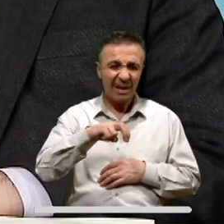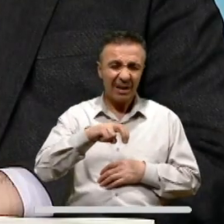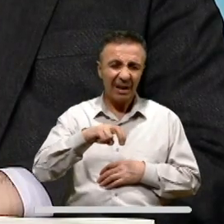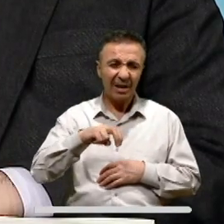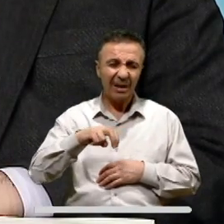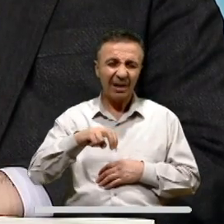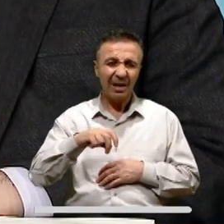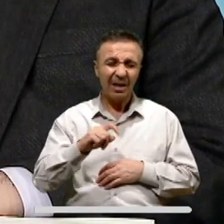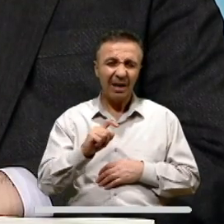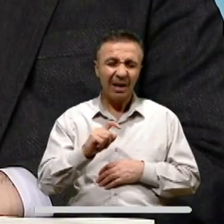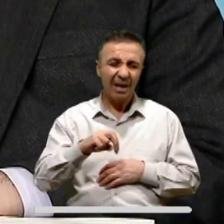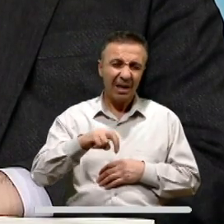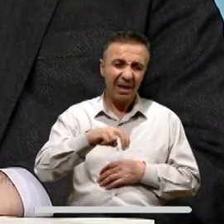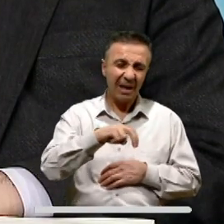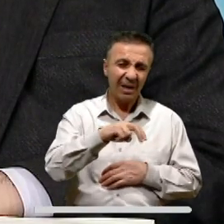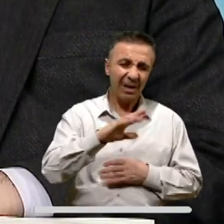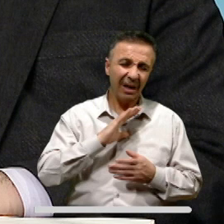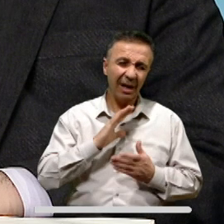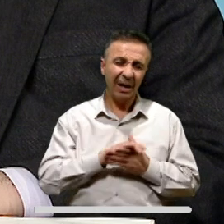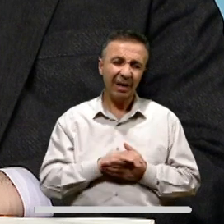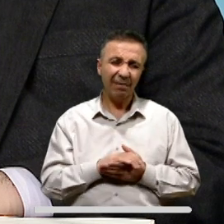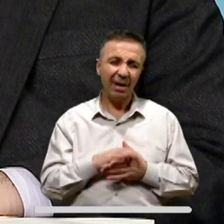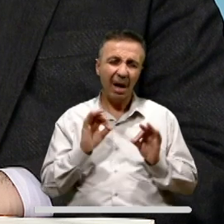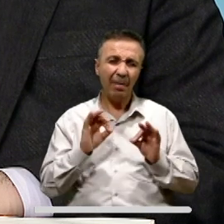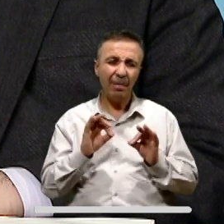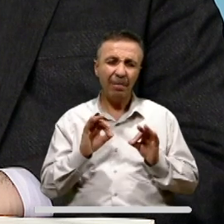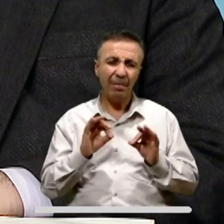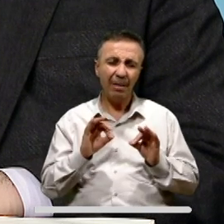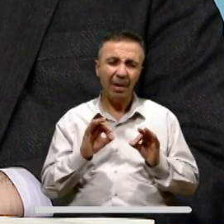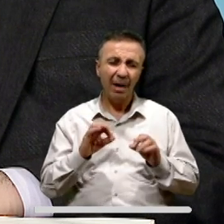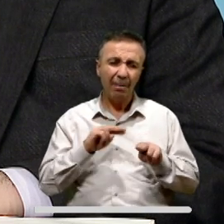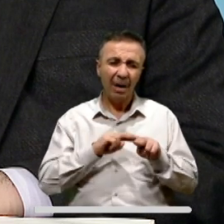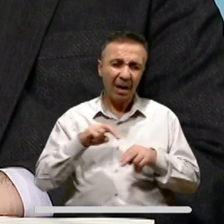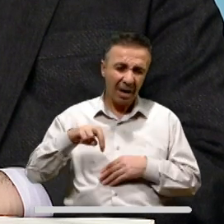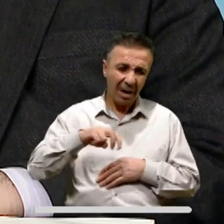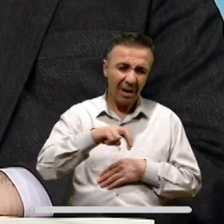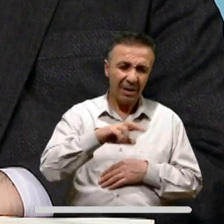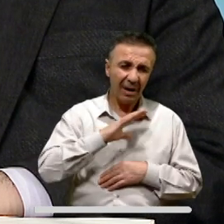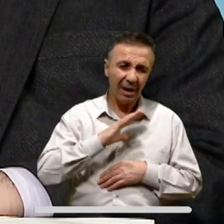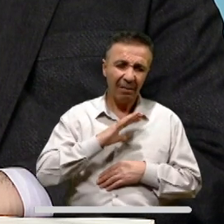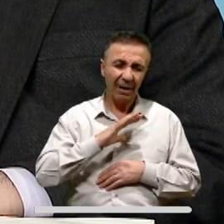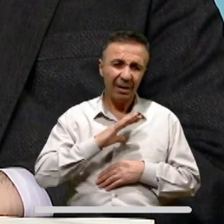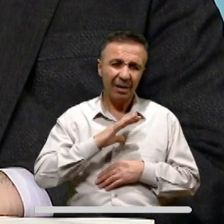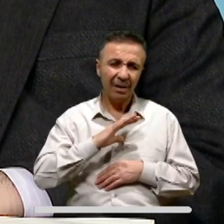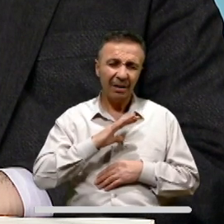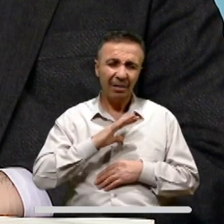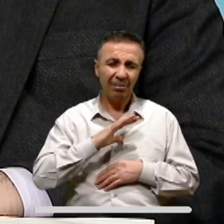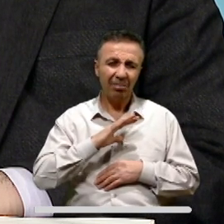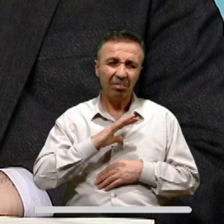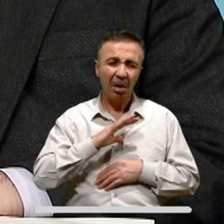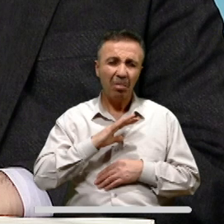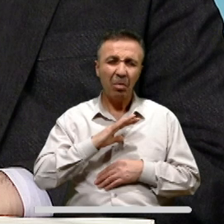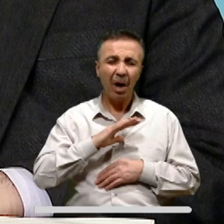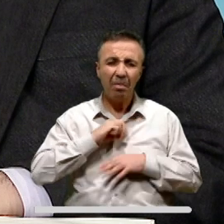yolunu tıkıyorum ya bir şey döküyorum ama olmuyor, sürekli tekrar. Artık bu yıl kış dahil her gün çıkmaya başladı. Ve yayılmaya